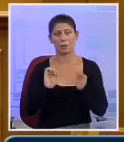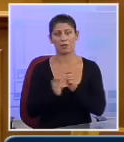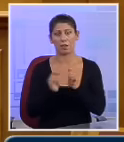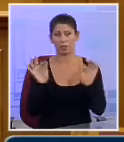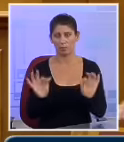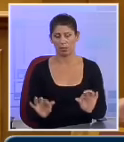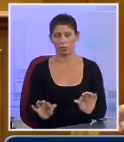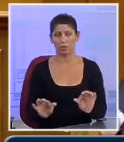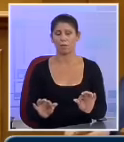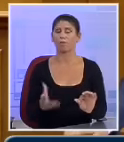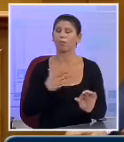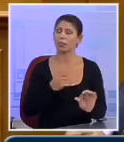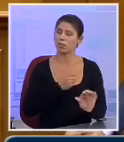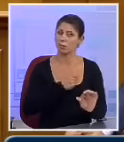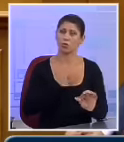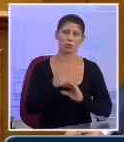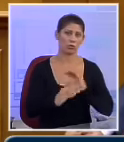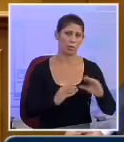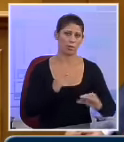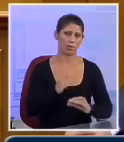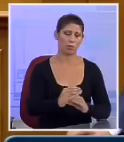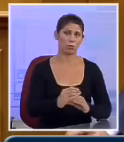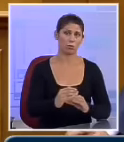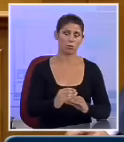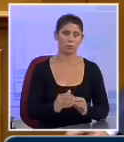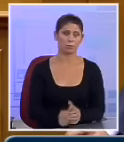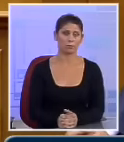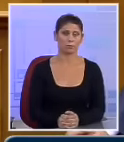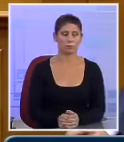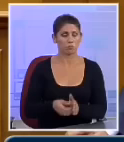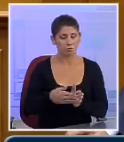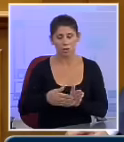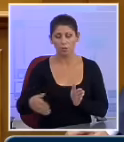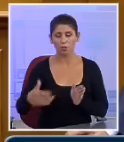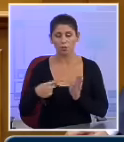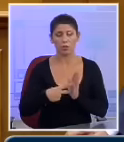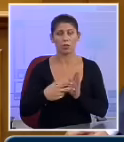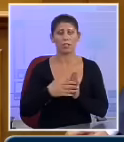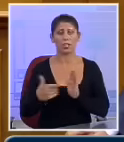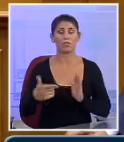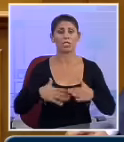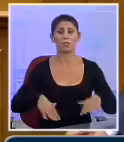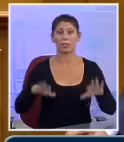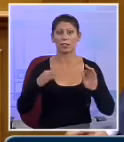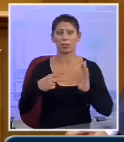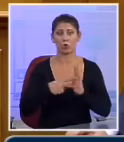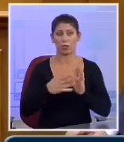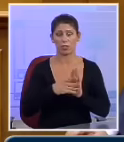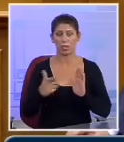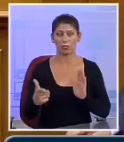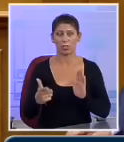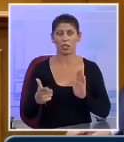μεταρρυθμίσεις και την εμπιστοσύνη των επενδυτών. Και εντός του 2017, στις αρχές του 2017,